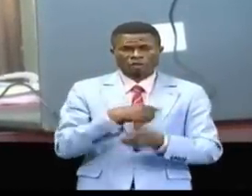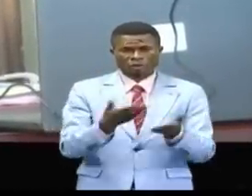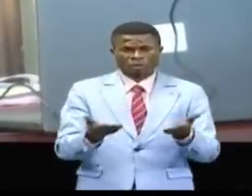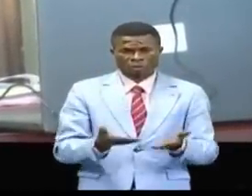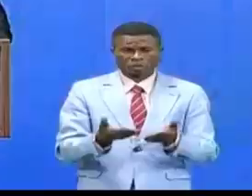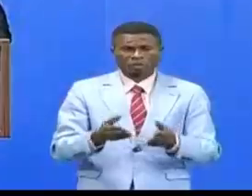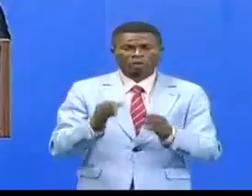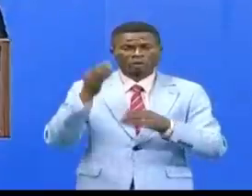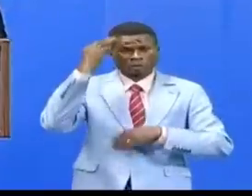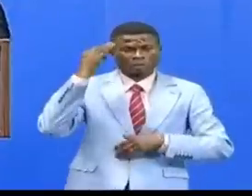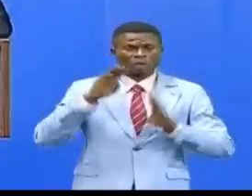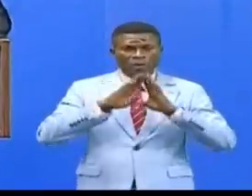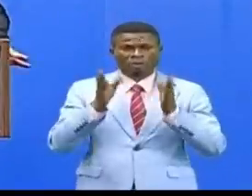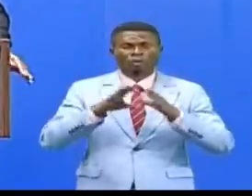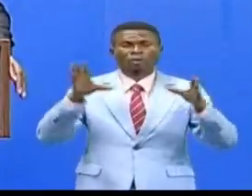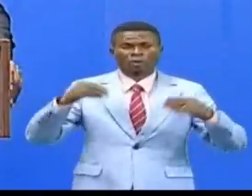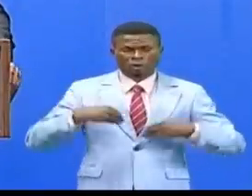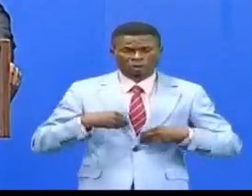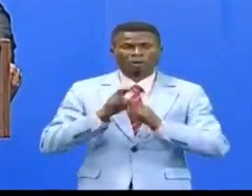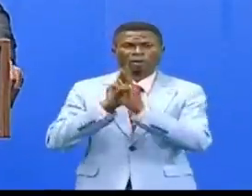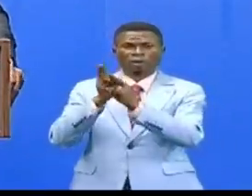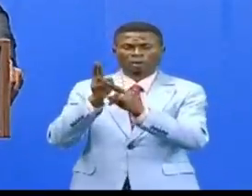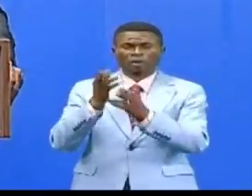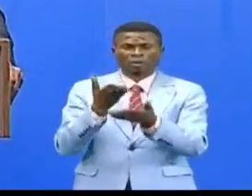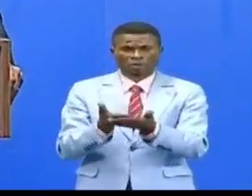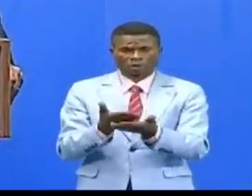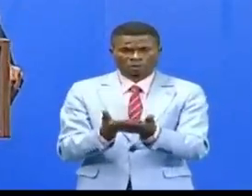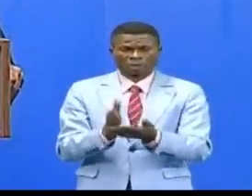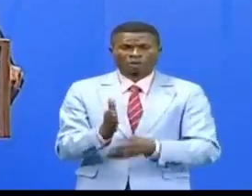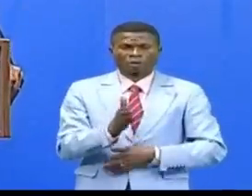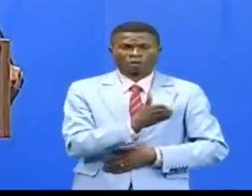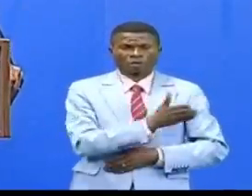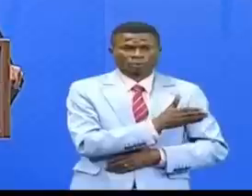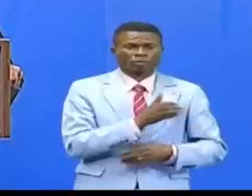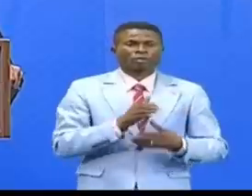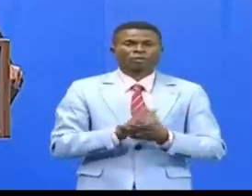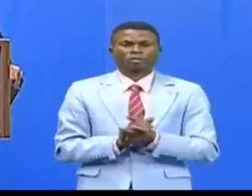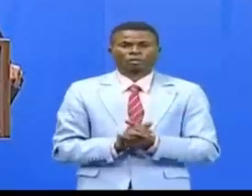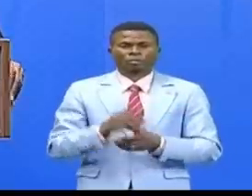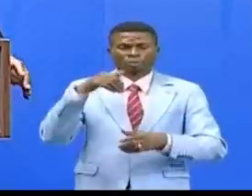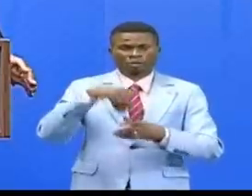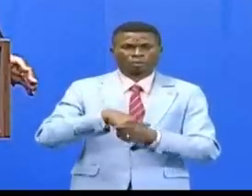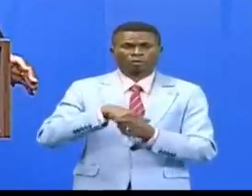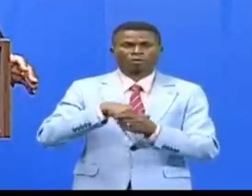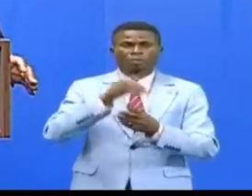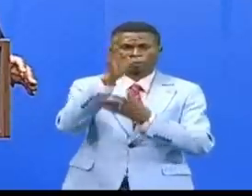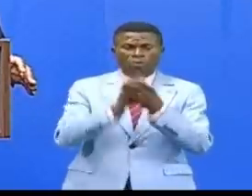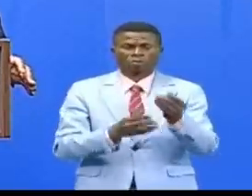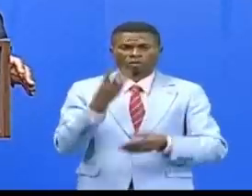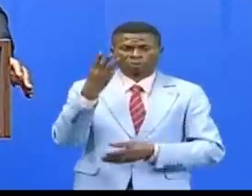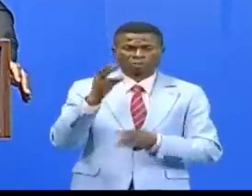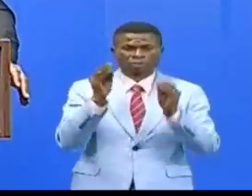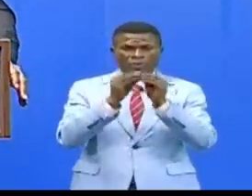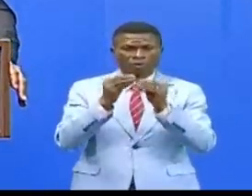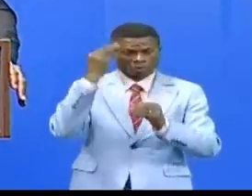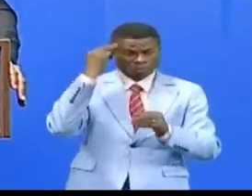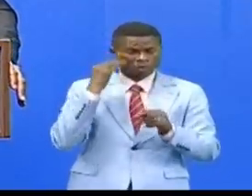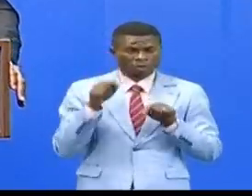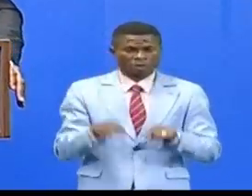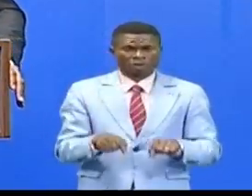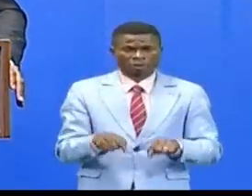Le Conseil des ministres a pris acte de cette note d'information. Au chapitre 3 du Conseil des ministres de ce